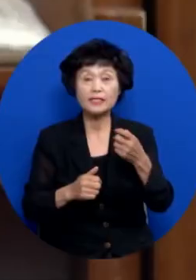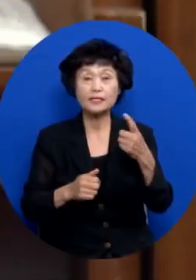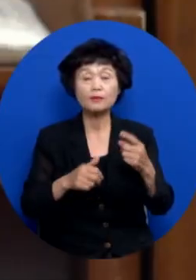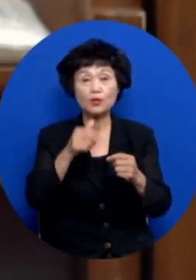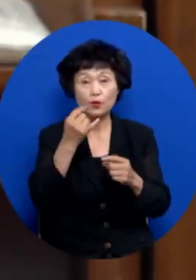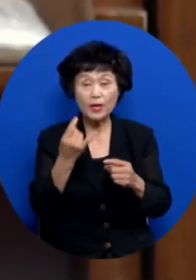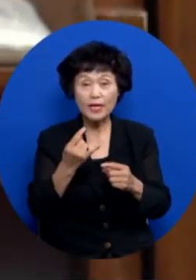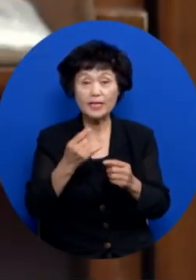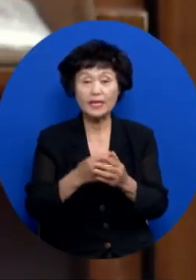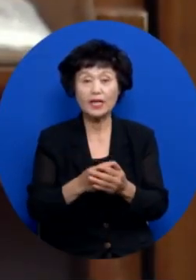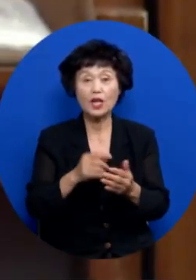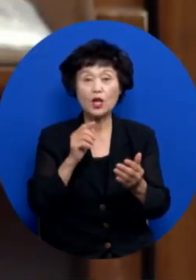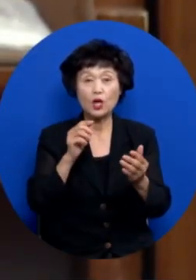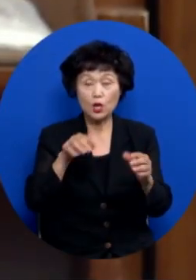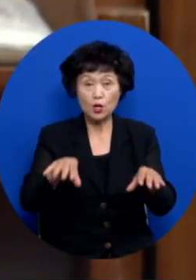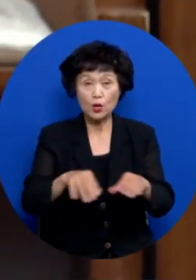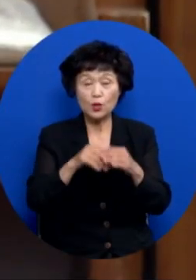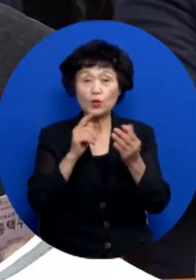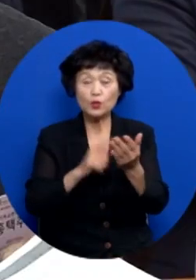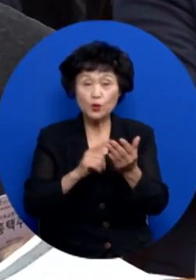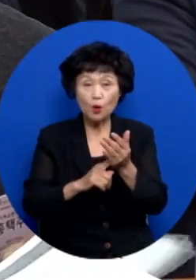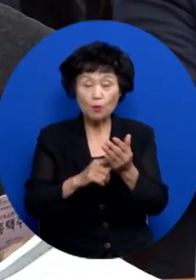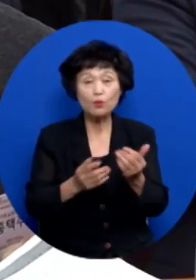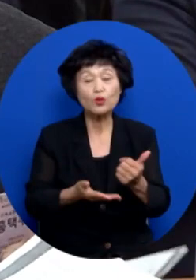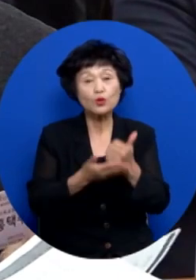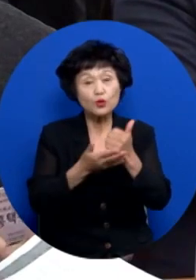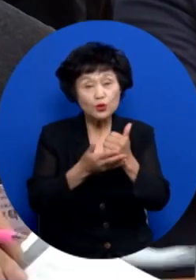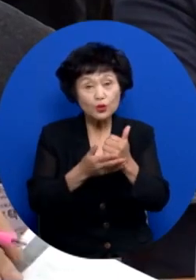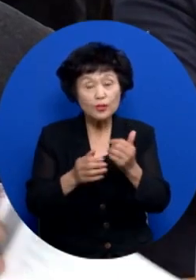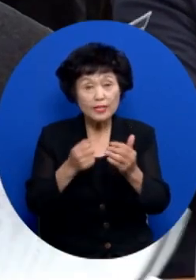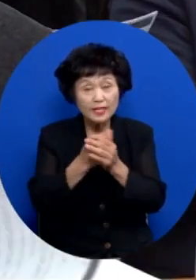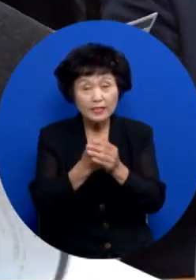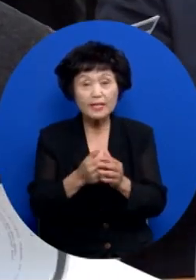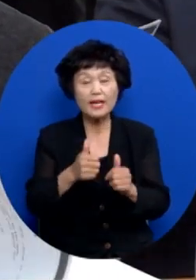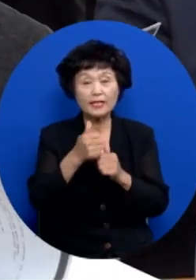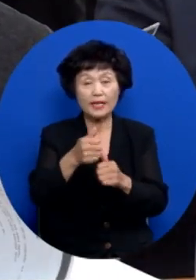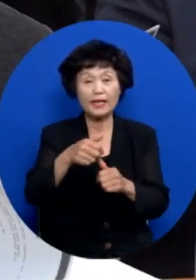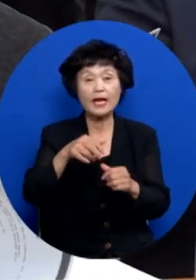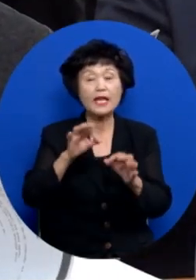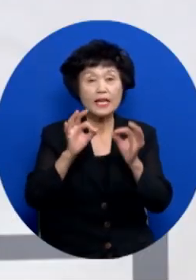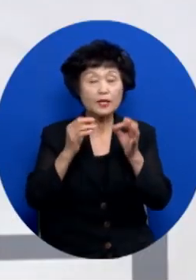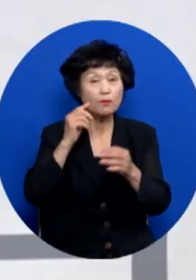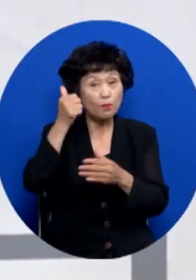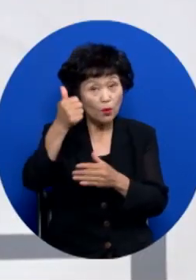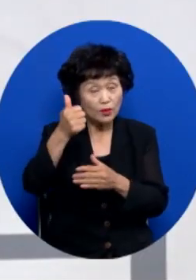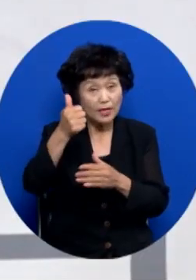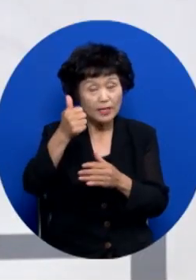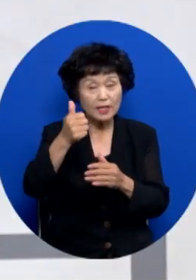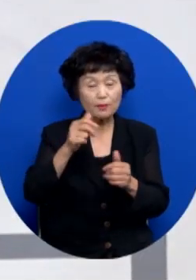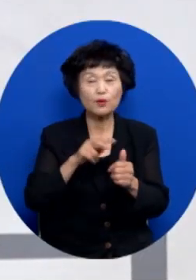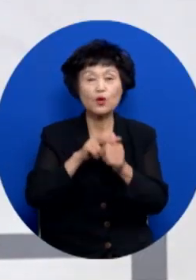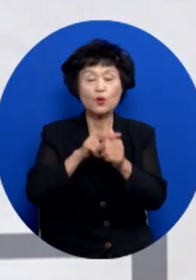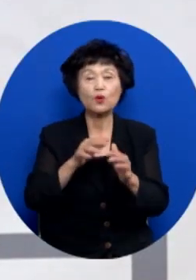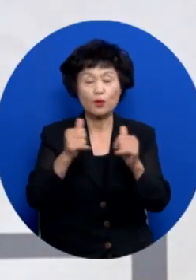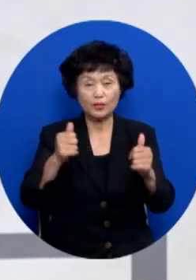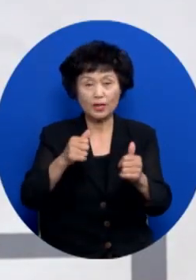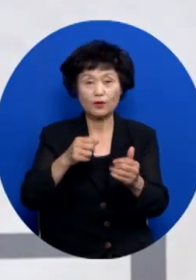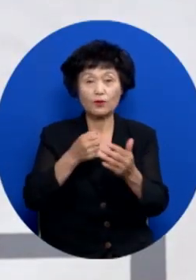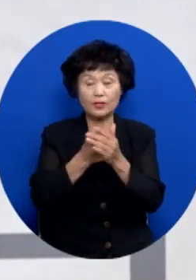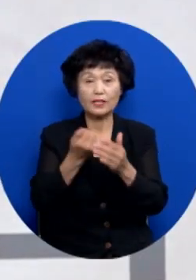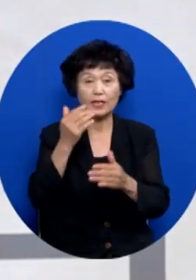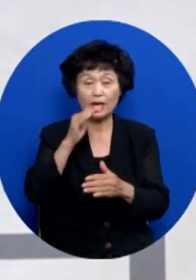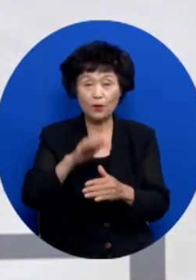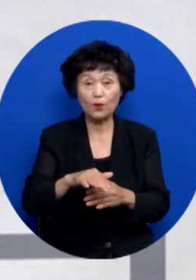정기실행위원회는 총무 후보 추천 인선위원회의 결의에 따라 김종생 목사를 후보로 정했고 투표에 앞서 지난 실행위에 나왔던 이용정 전